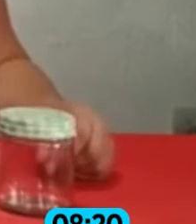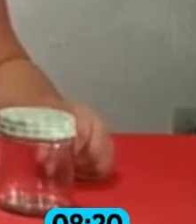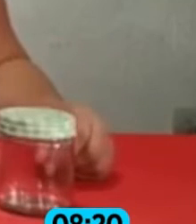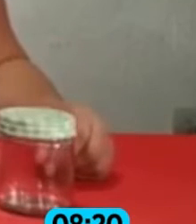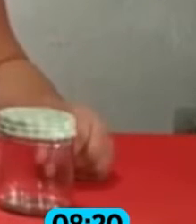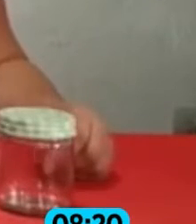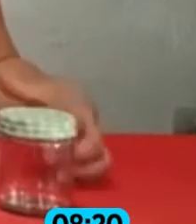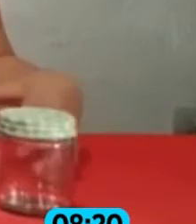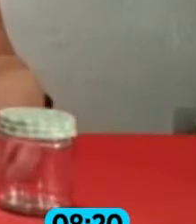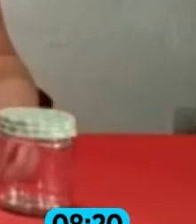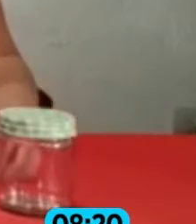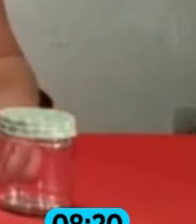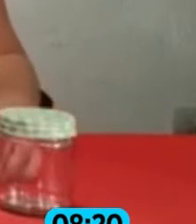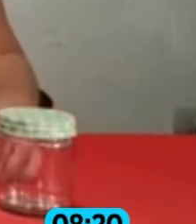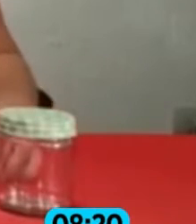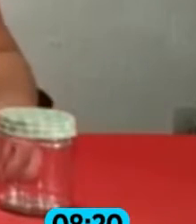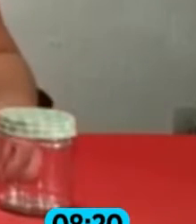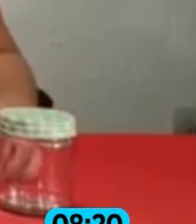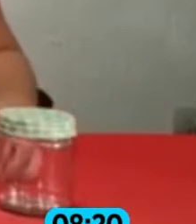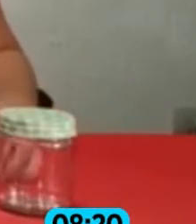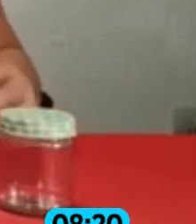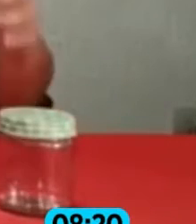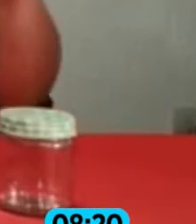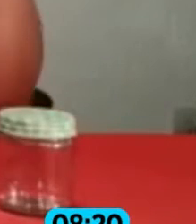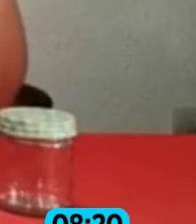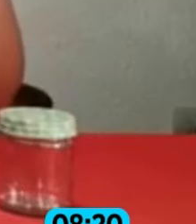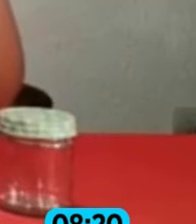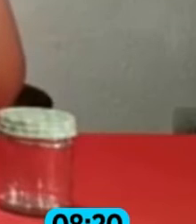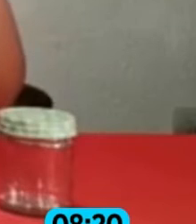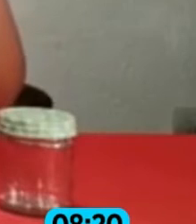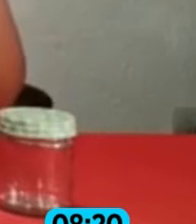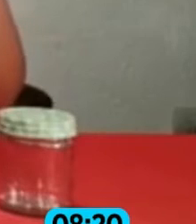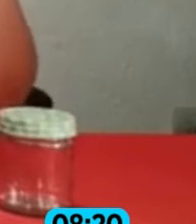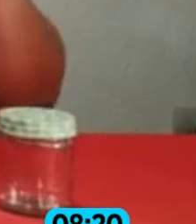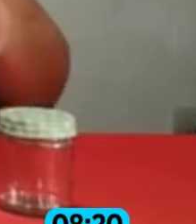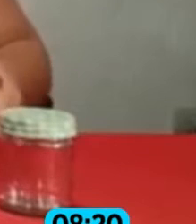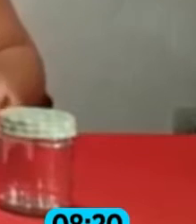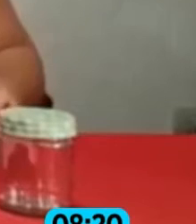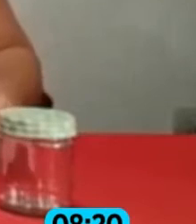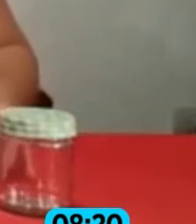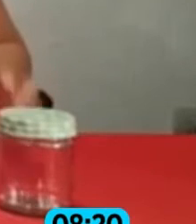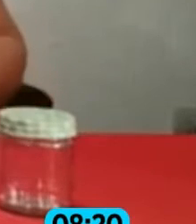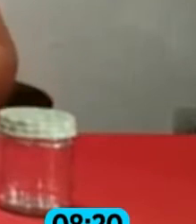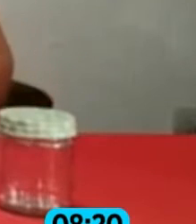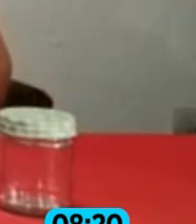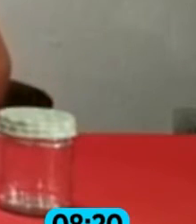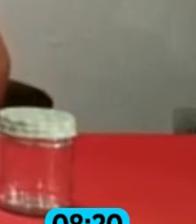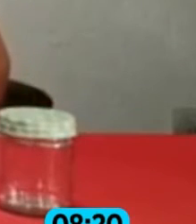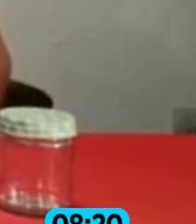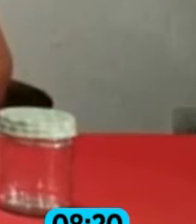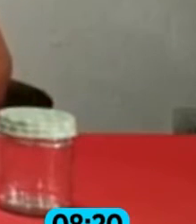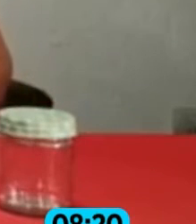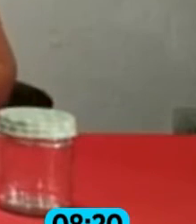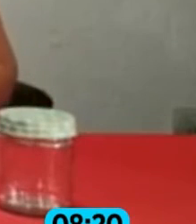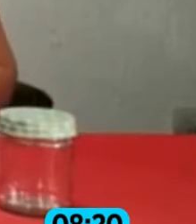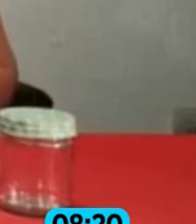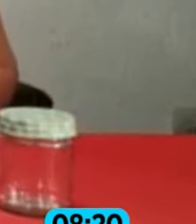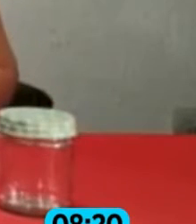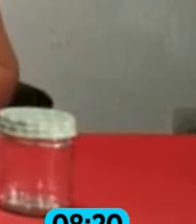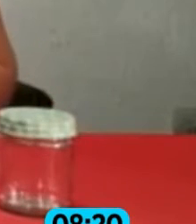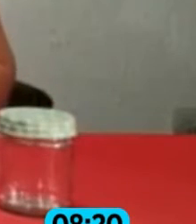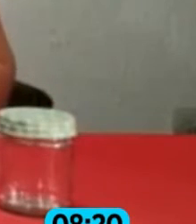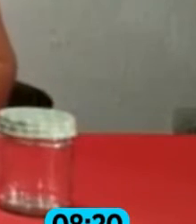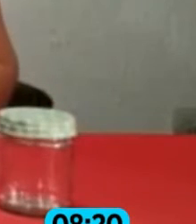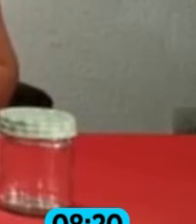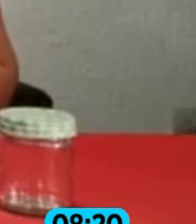una sugerencia. On pourrait faire des pots avec des bonbons, des